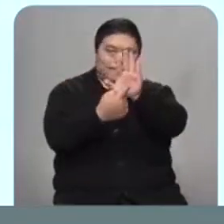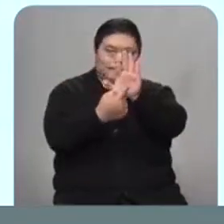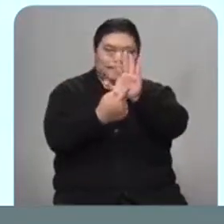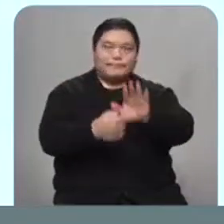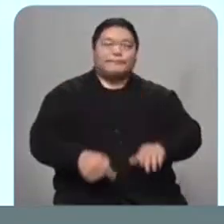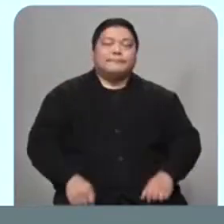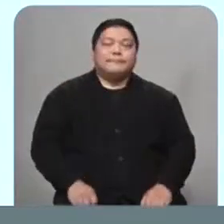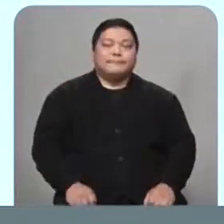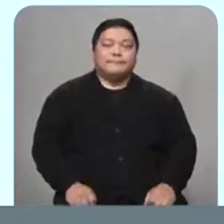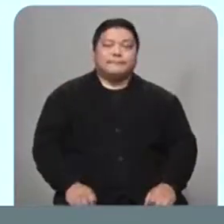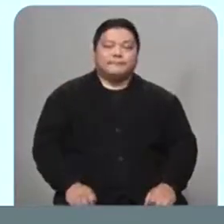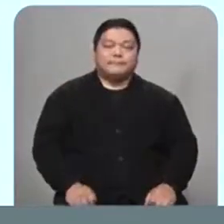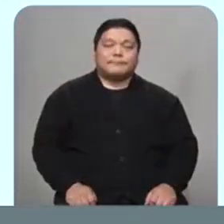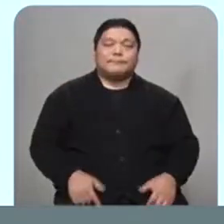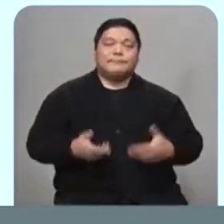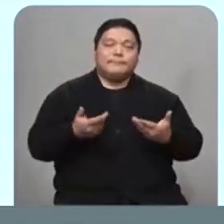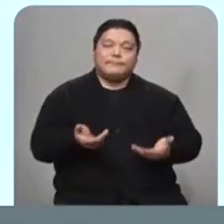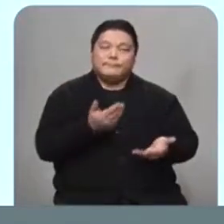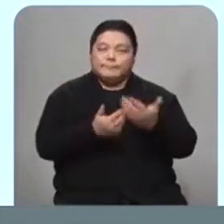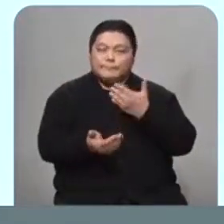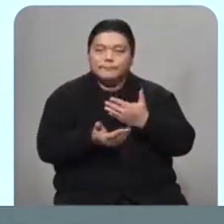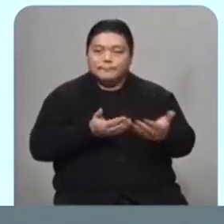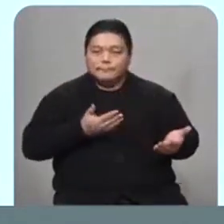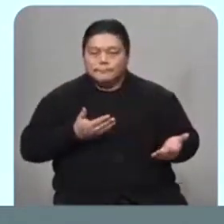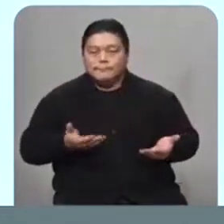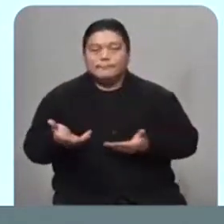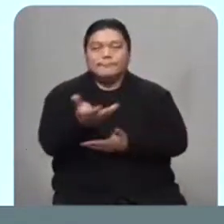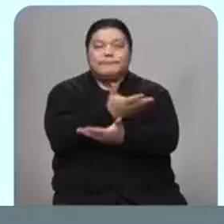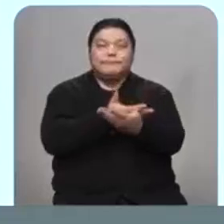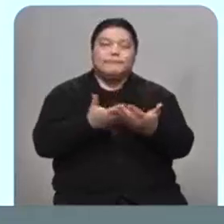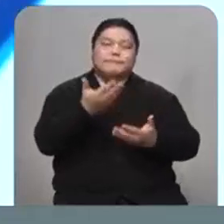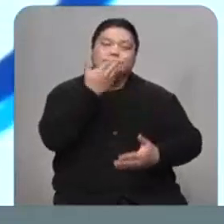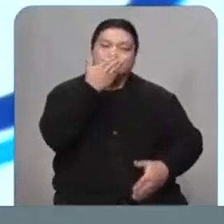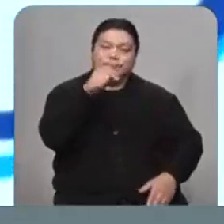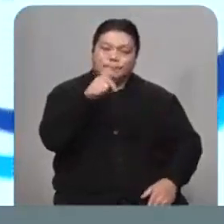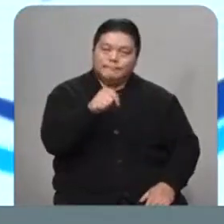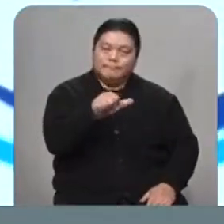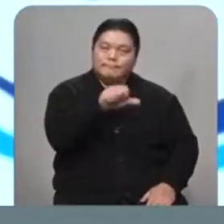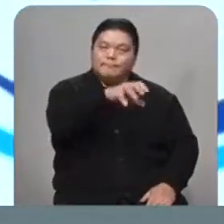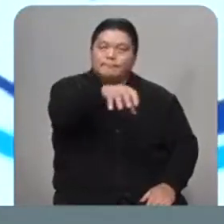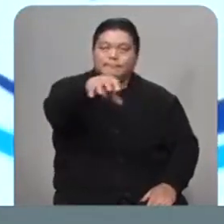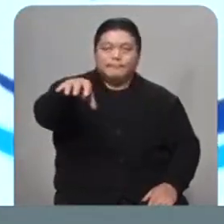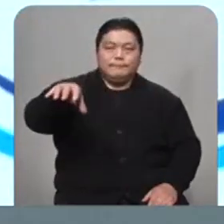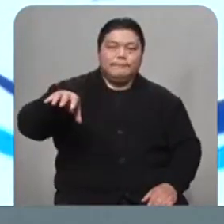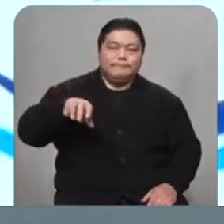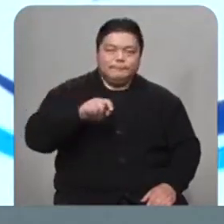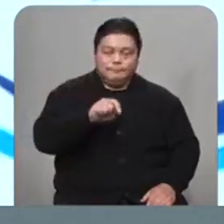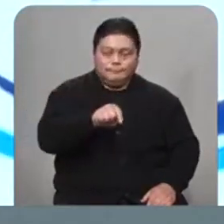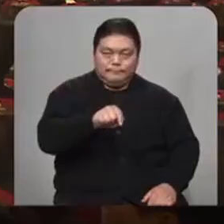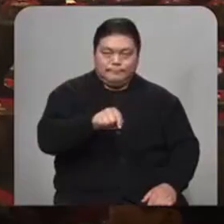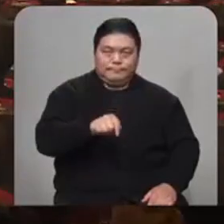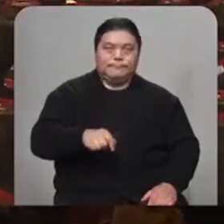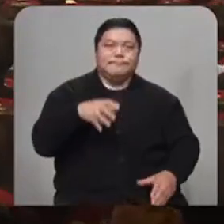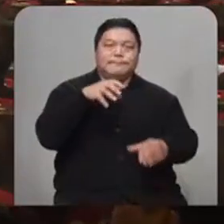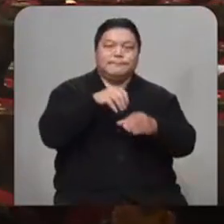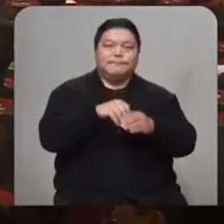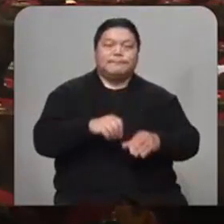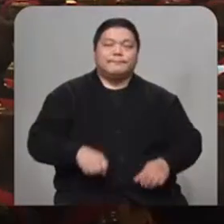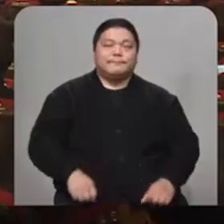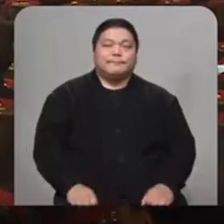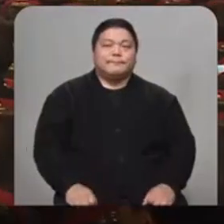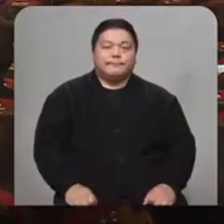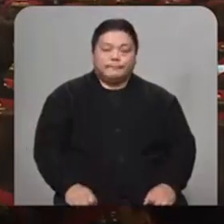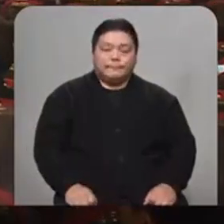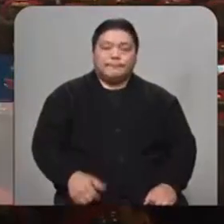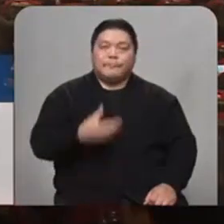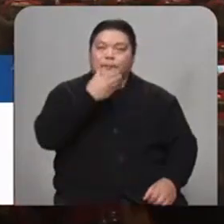공개됐습니다. 휴식과 체험 활동을 동시에 즐길 수 있는 강원도 내 5개 관광 벨트를 상징합니다. I